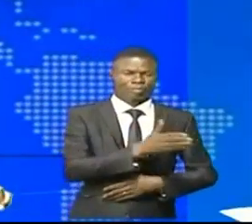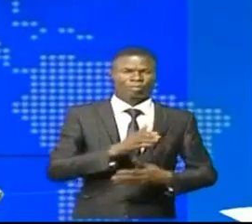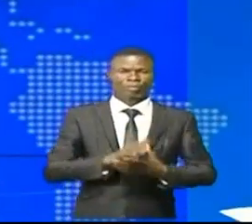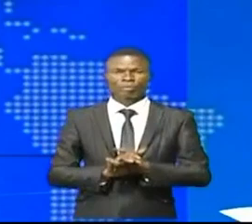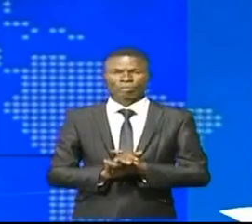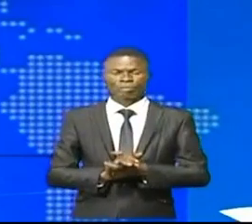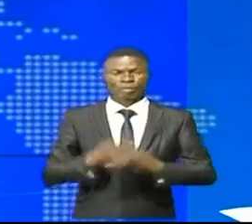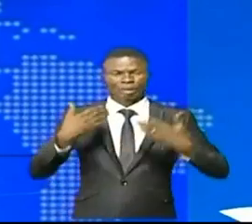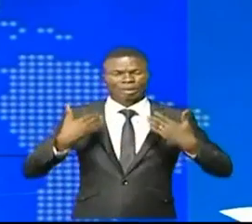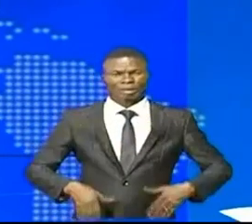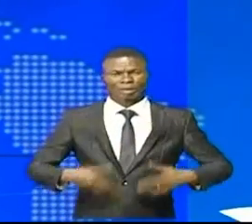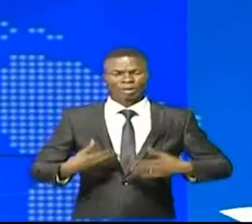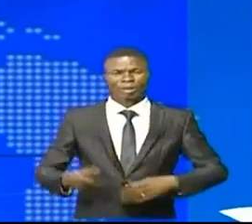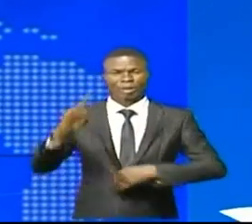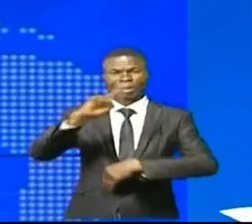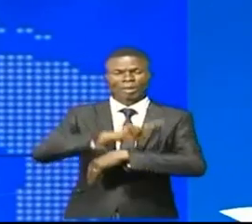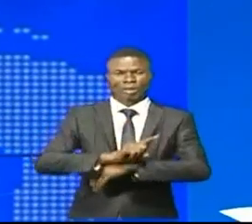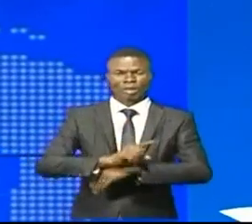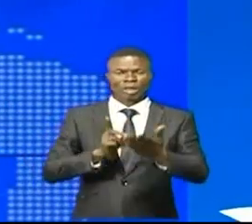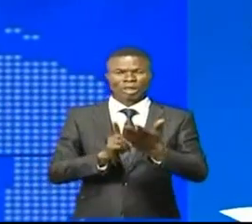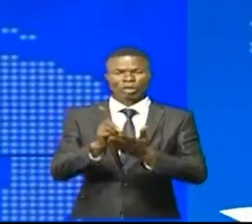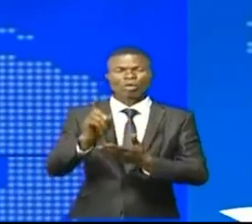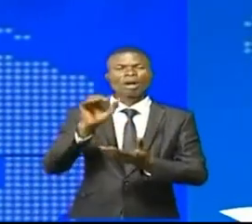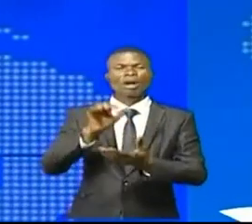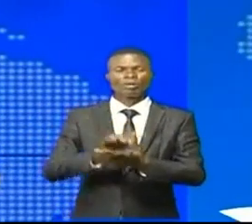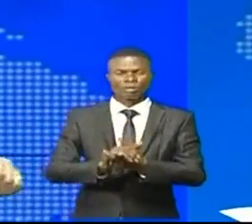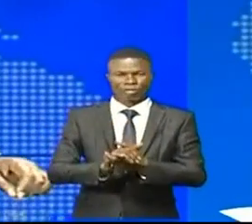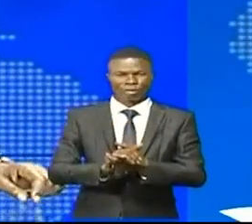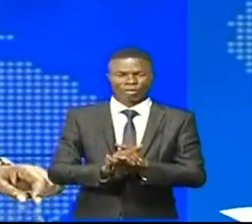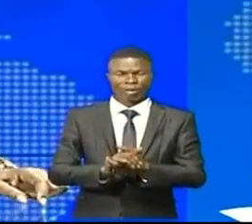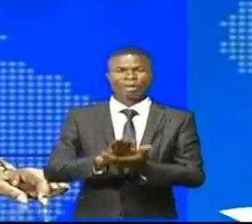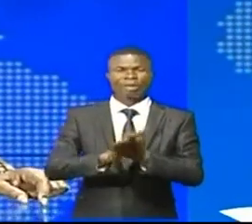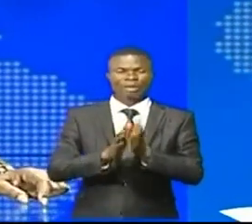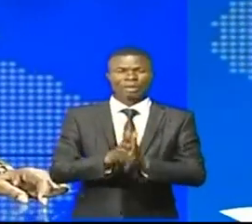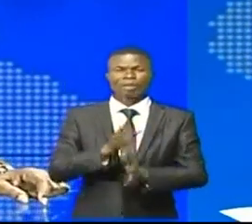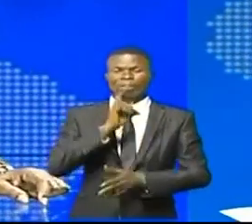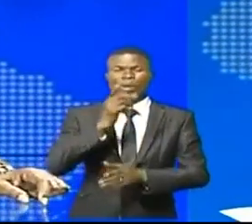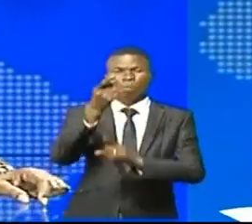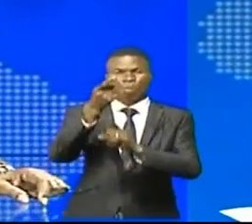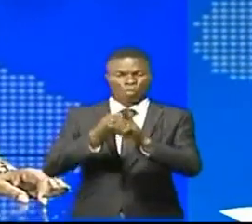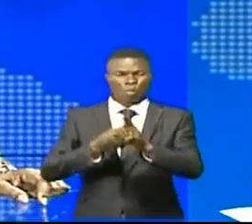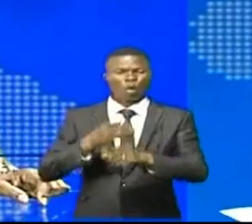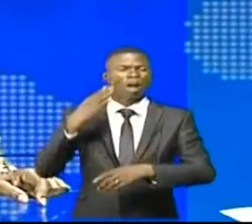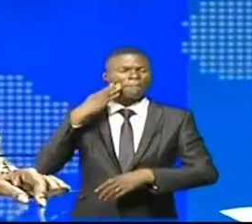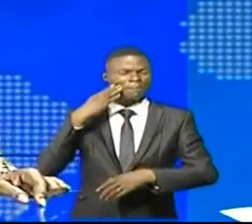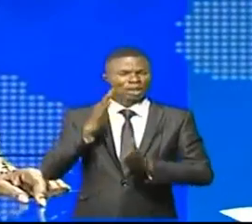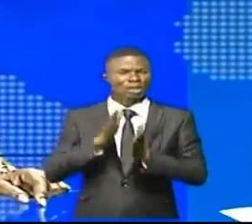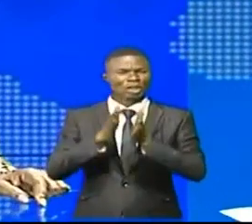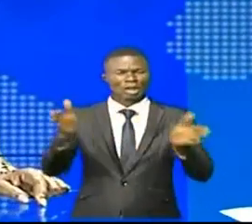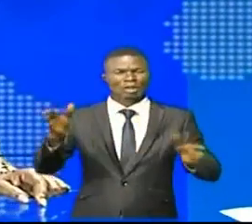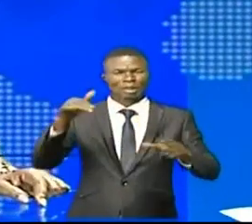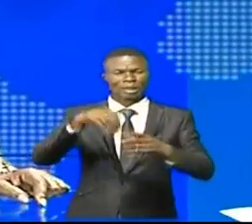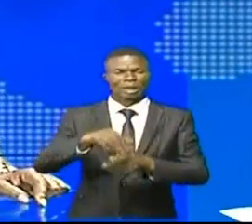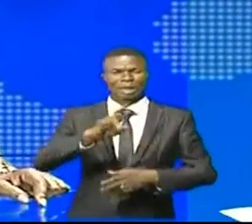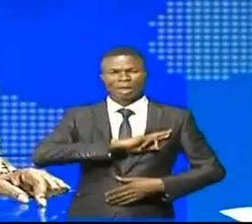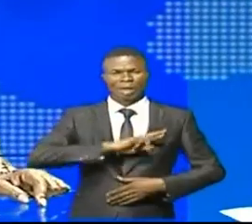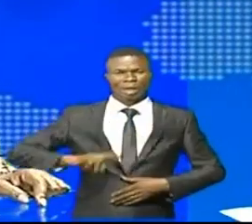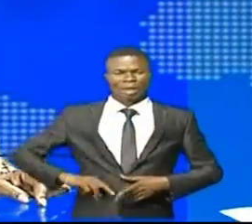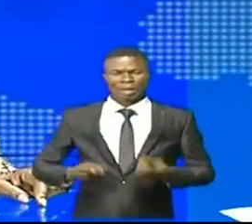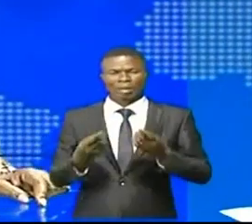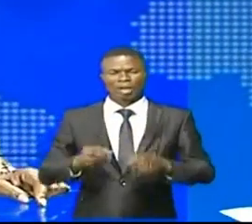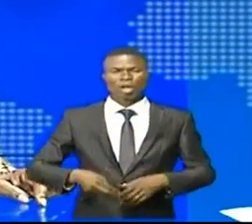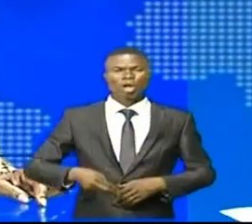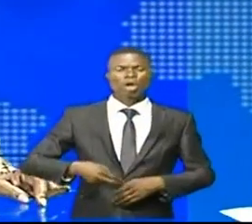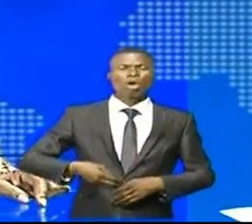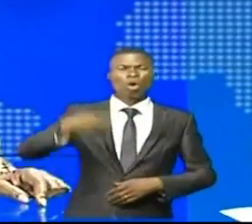La célébration de la journée du droit de la femme prend en réalité tout le mois de mars en République démocratique du Congo. Dans le Haut-Ouélé,